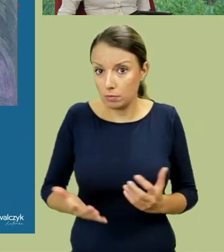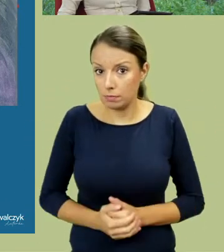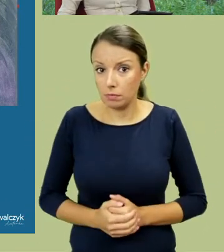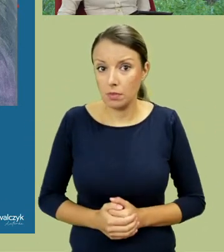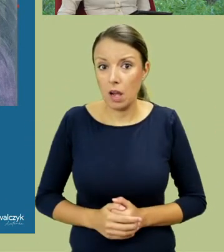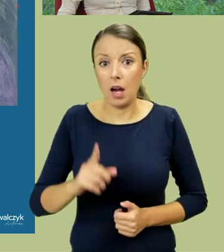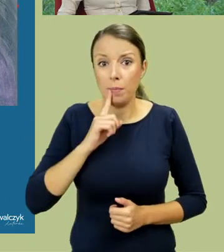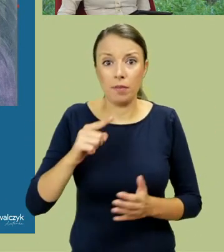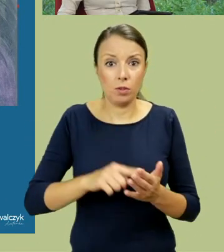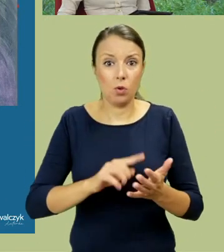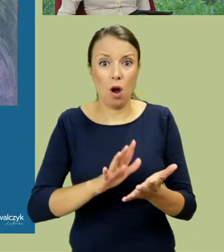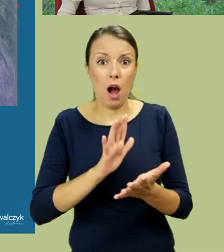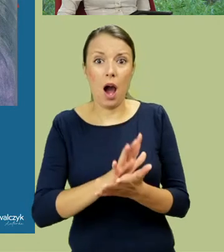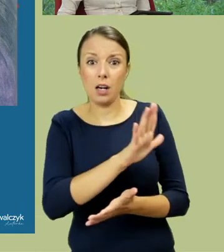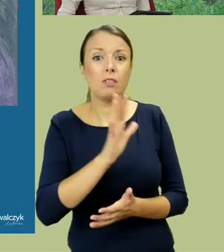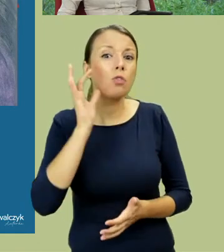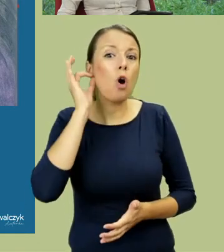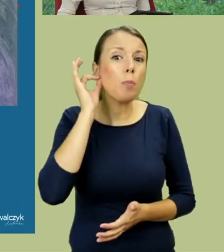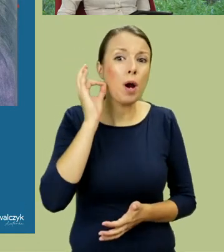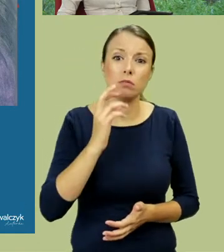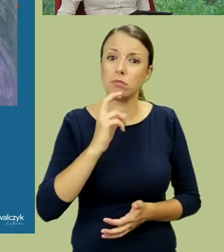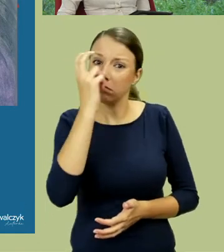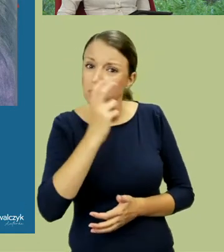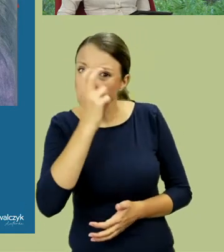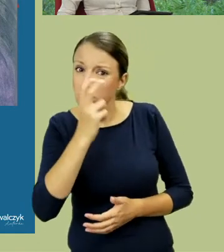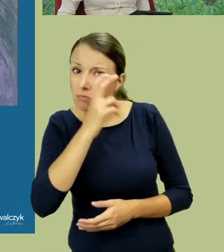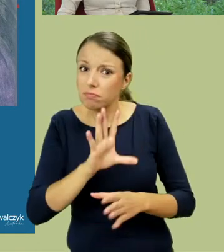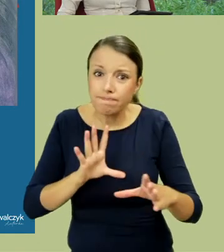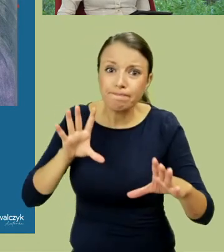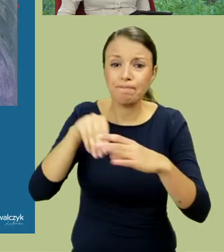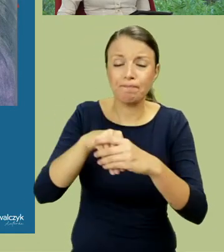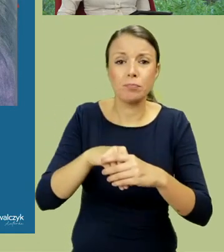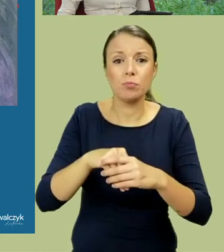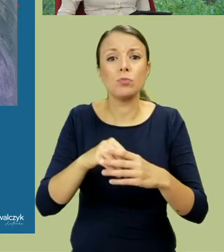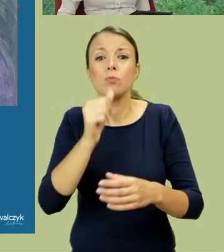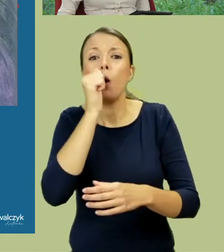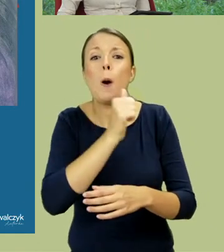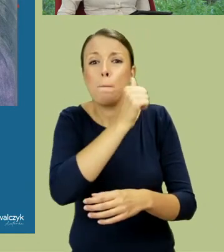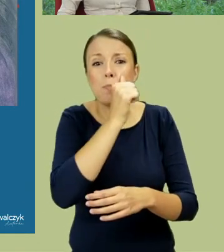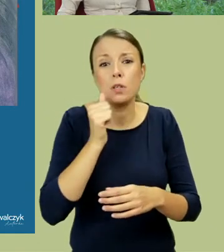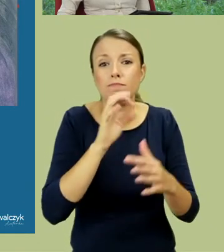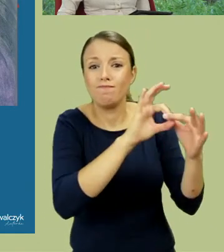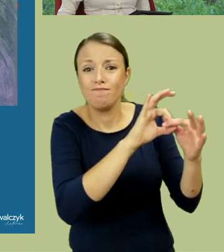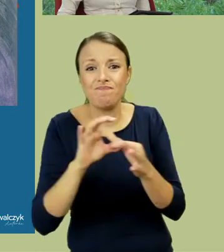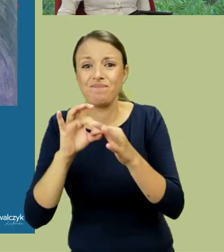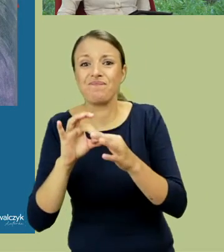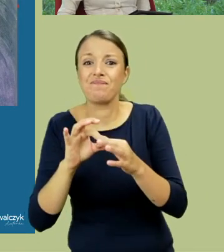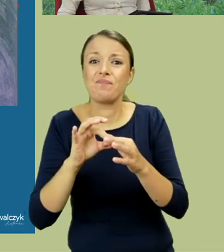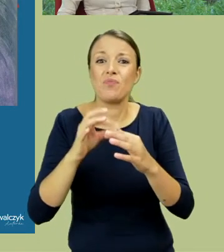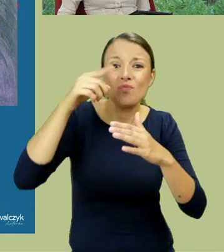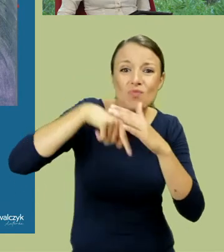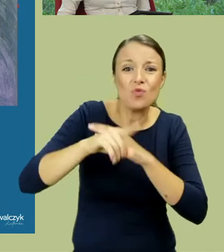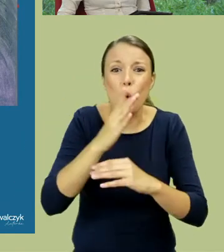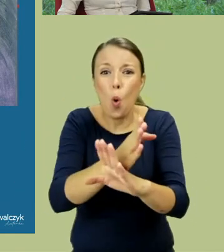zaangażowania kobiet w podziemie niepodległościowe jest niezwykle